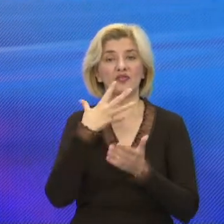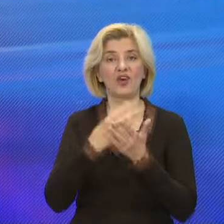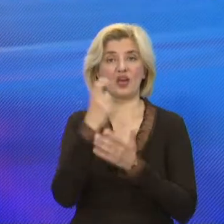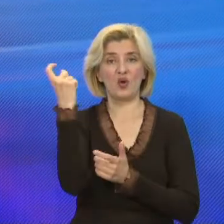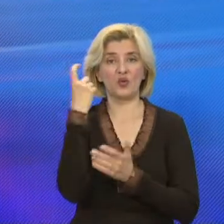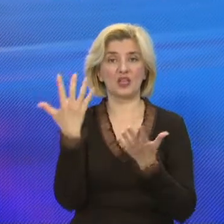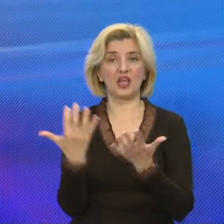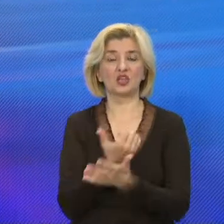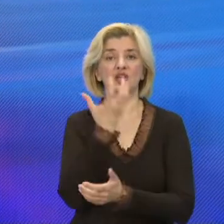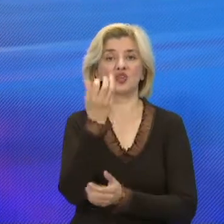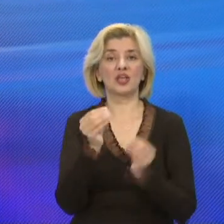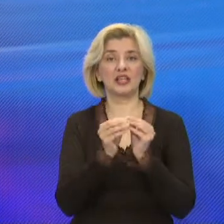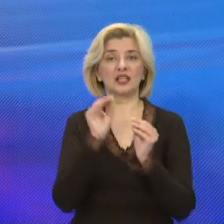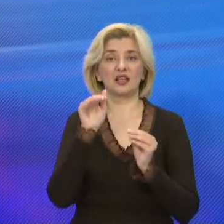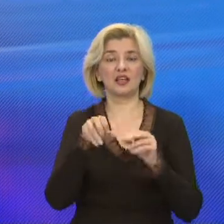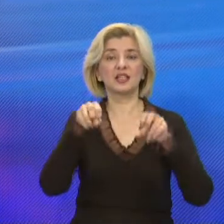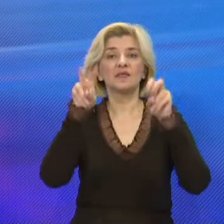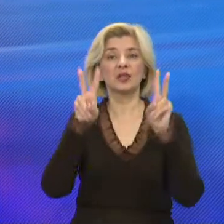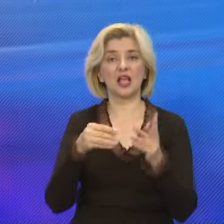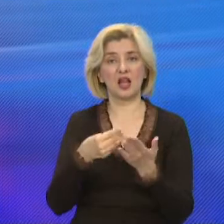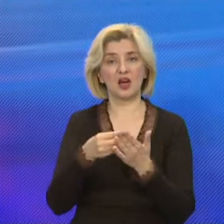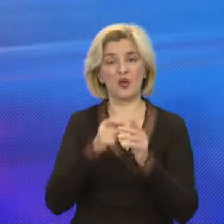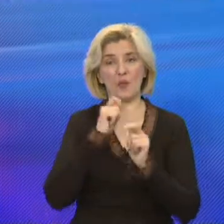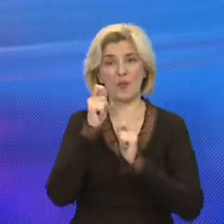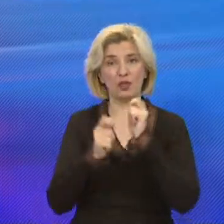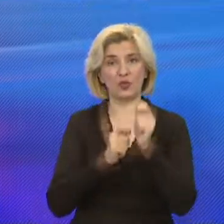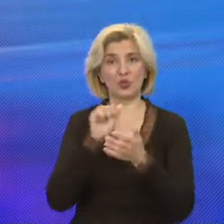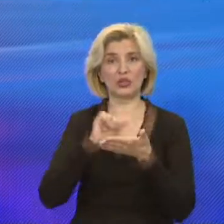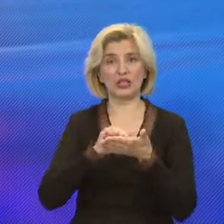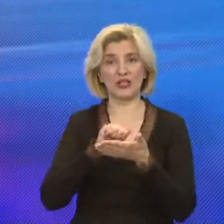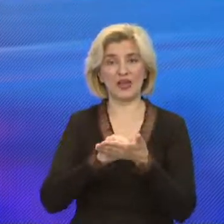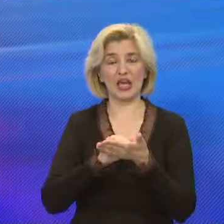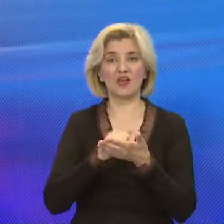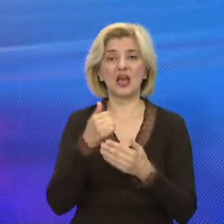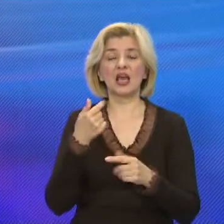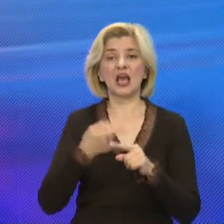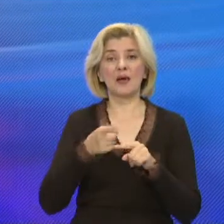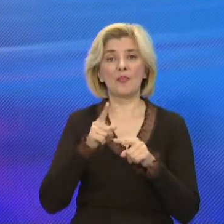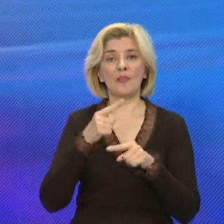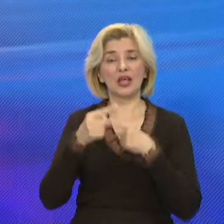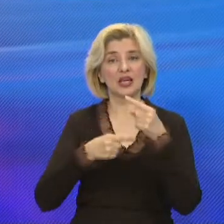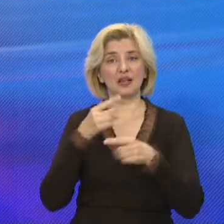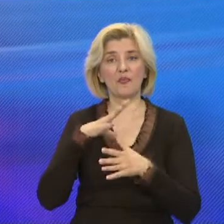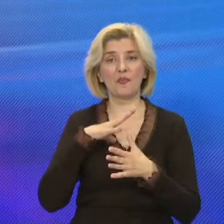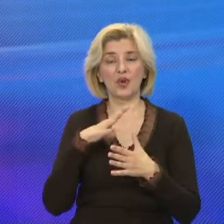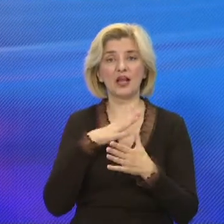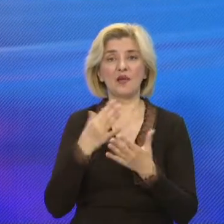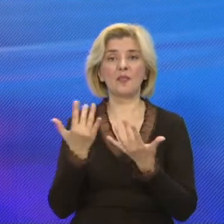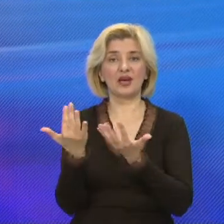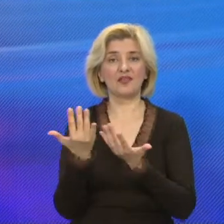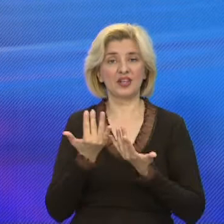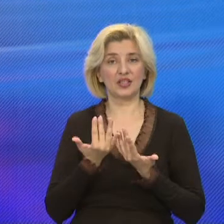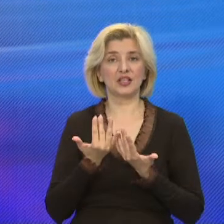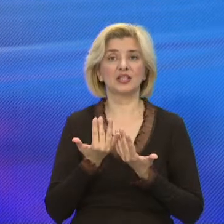знайшли ще 10 тисяч спеціальних грошових подарунків сертифікату. Ну і по традиції були проанонсовані заохочування